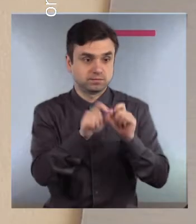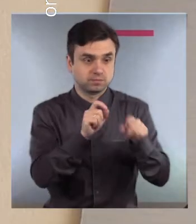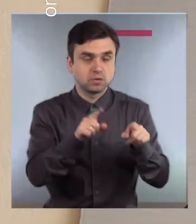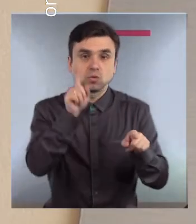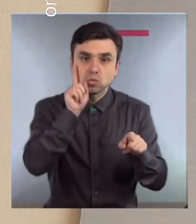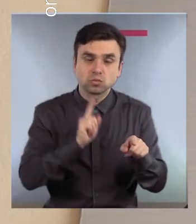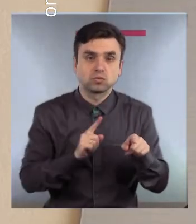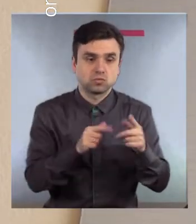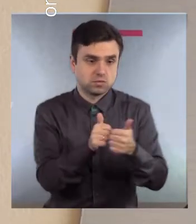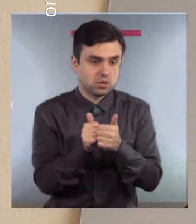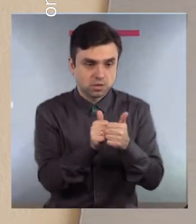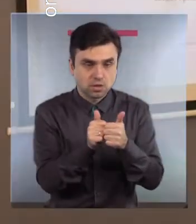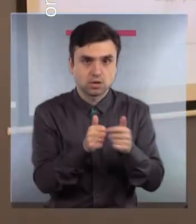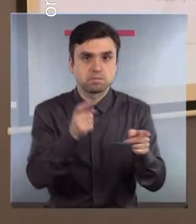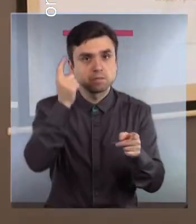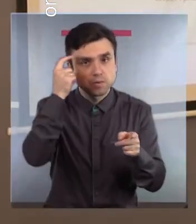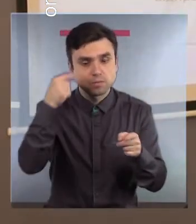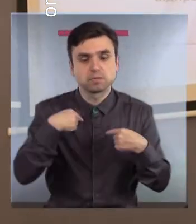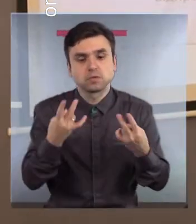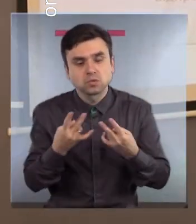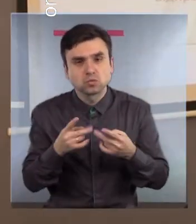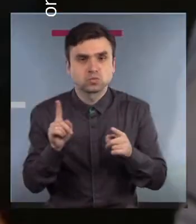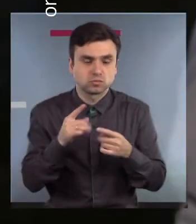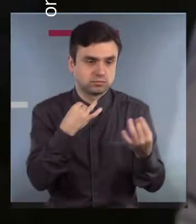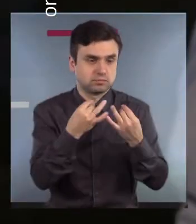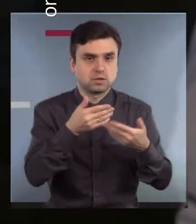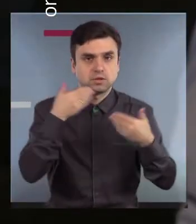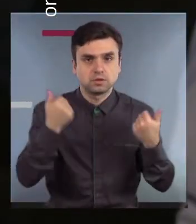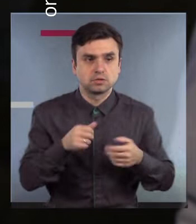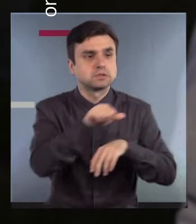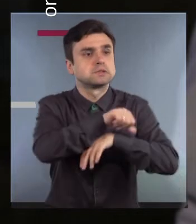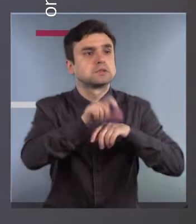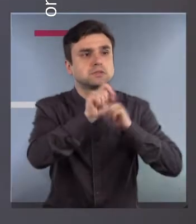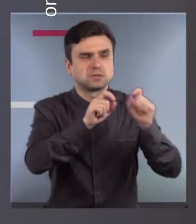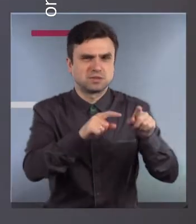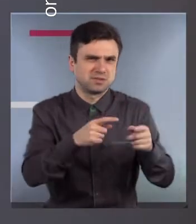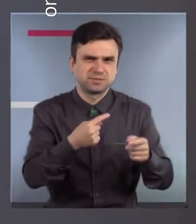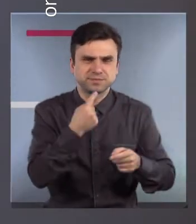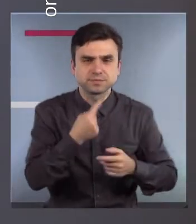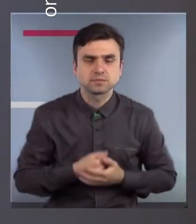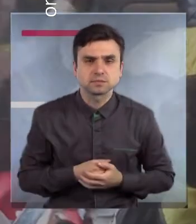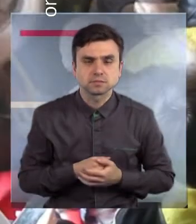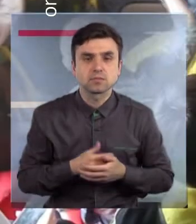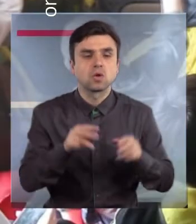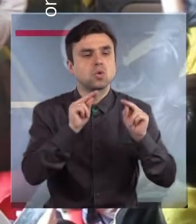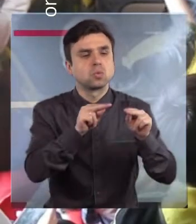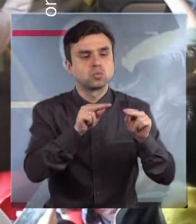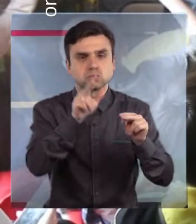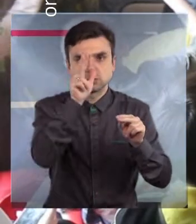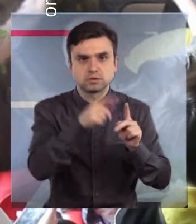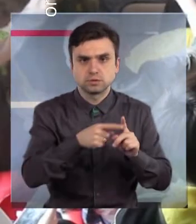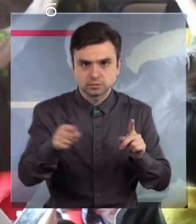потрібно. Навчання проходить в офлайн-форматі. Курс триває 3 місяці, заняття один раз на тиждень. У якості викладачів виступають